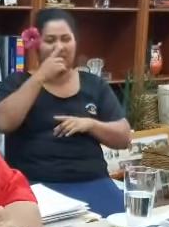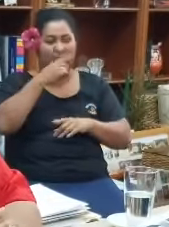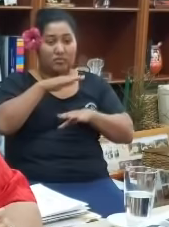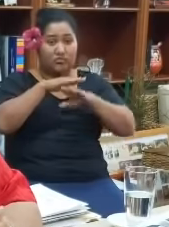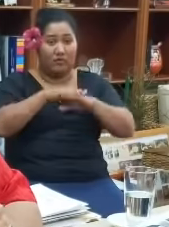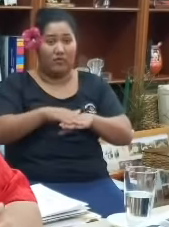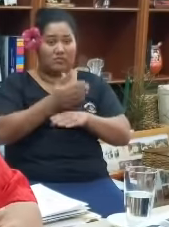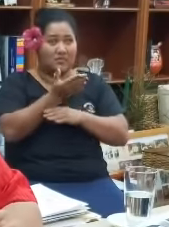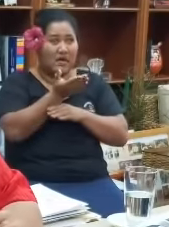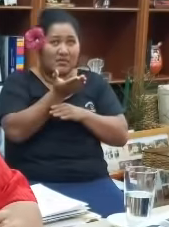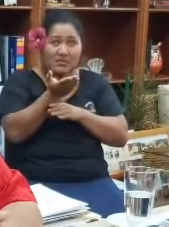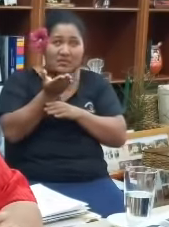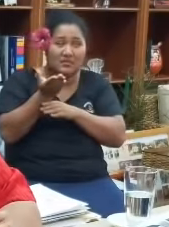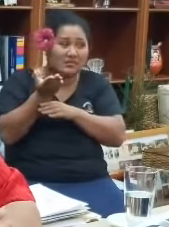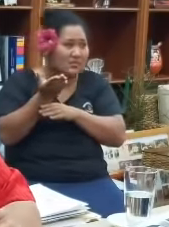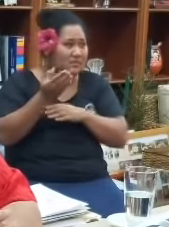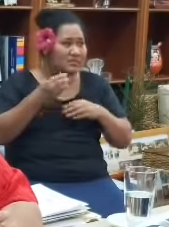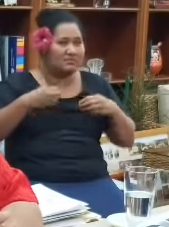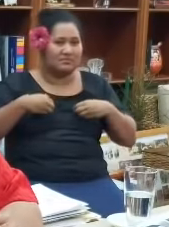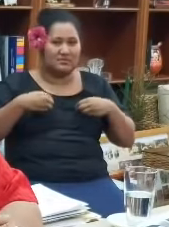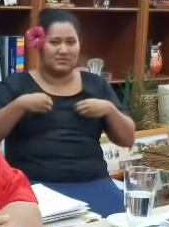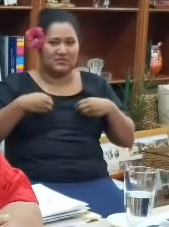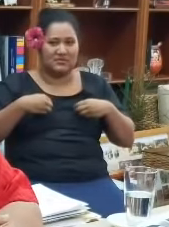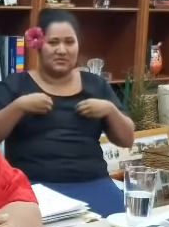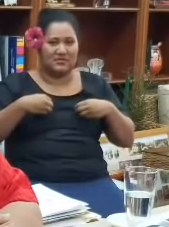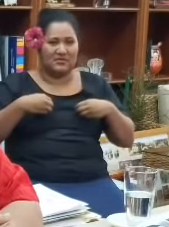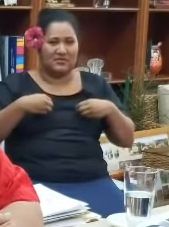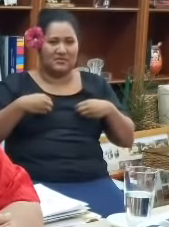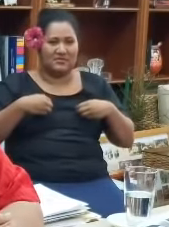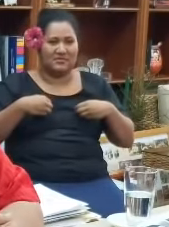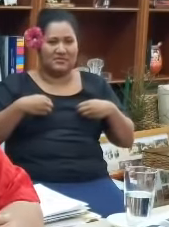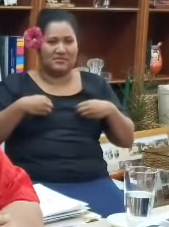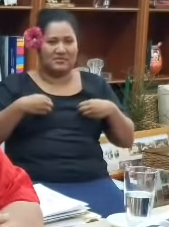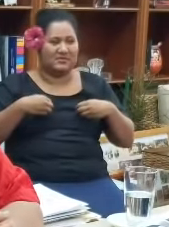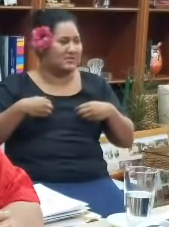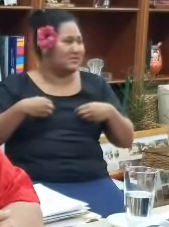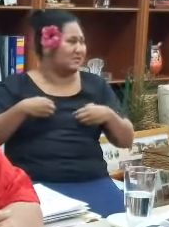kiko o pisinisi ko o tanga. Ja ko el maso maso ka.